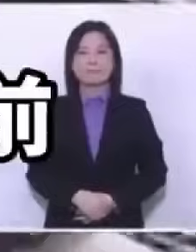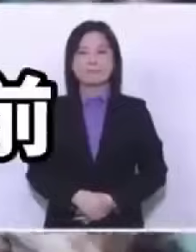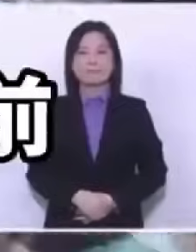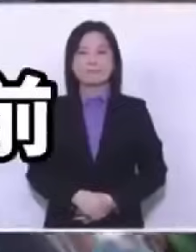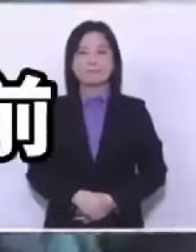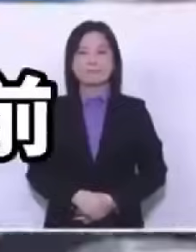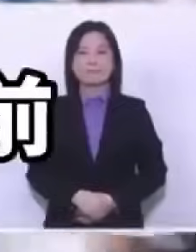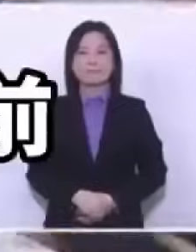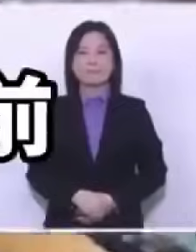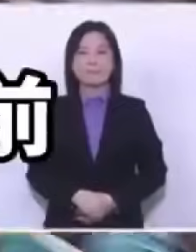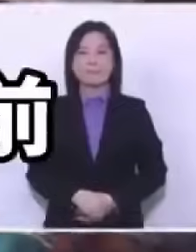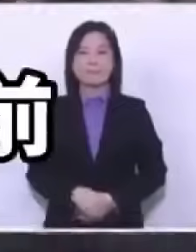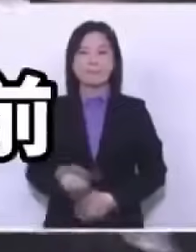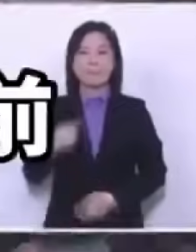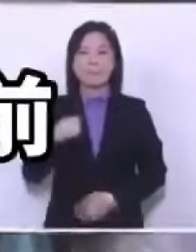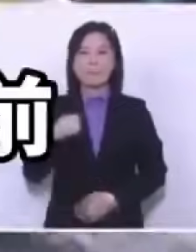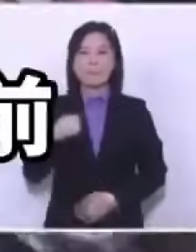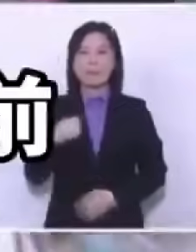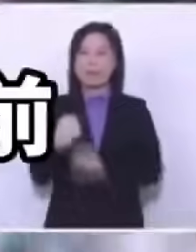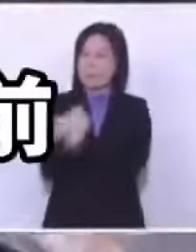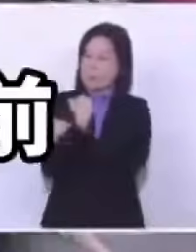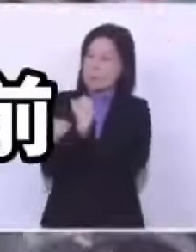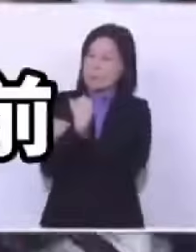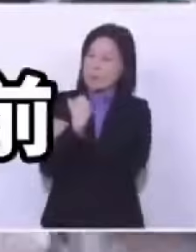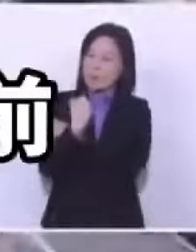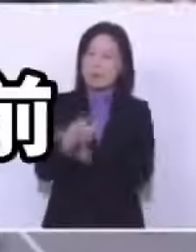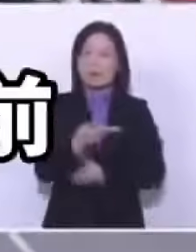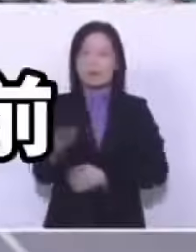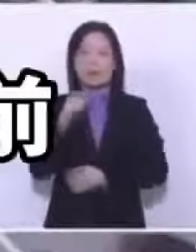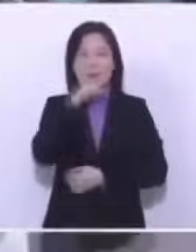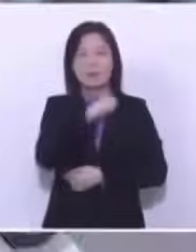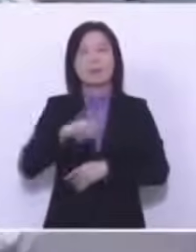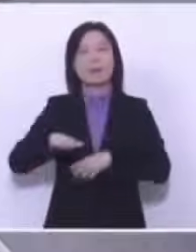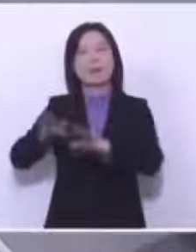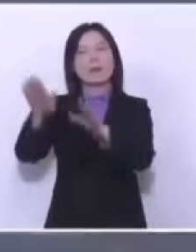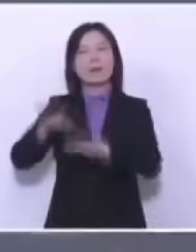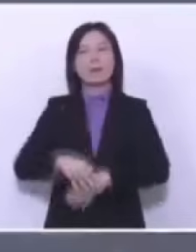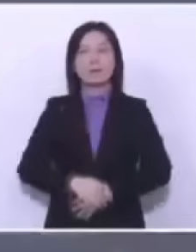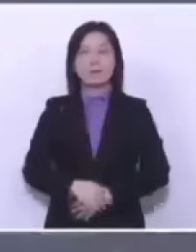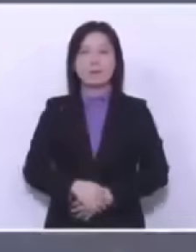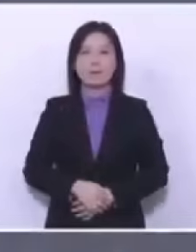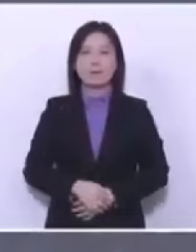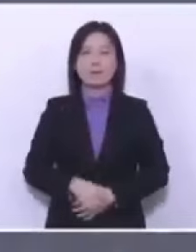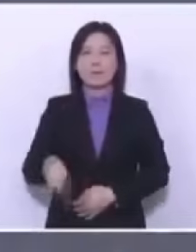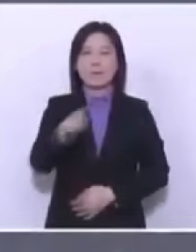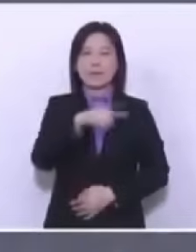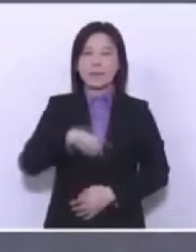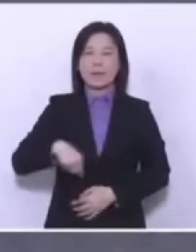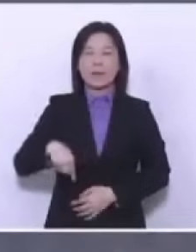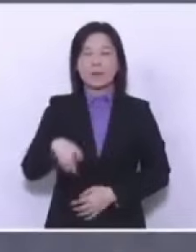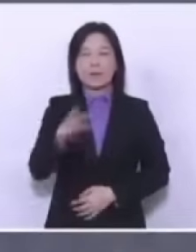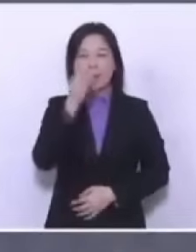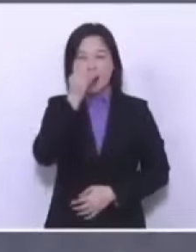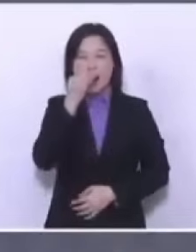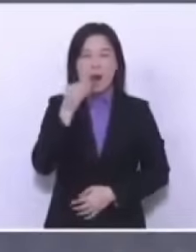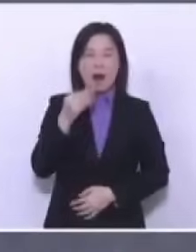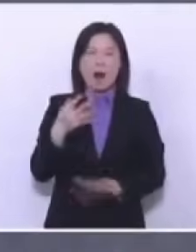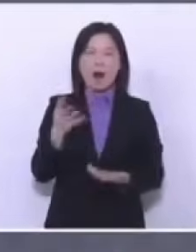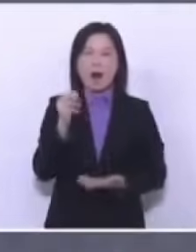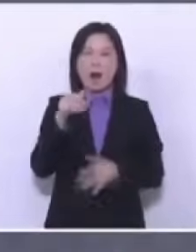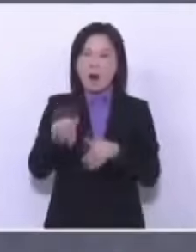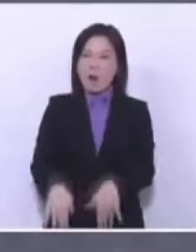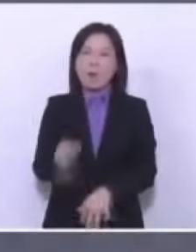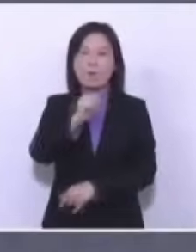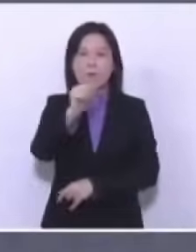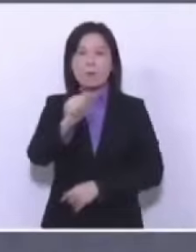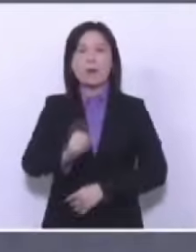我要尽我所有的力量让台湾向前，我们不能走回头路，为了终结人民